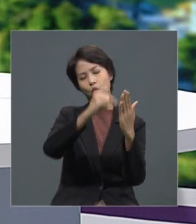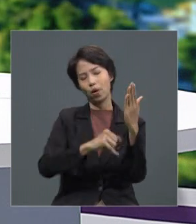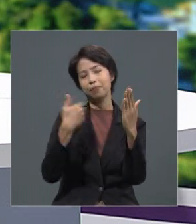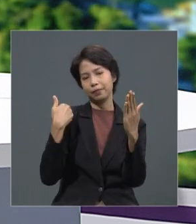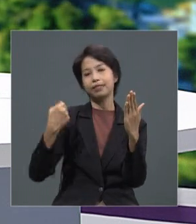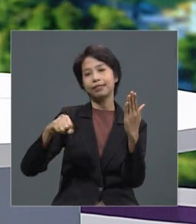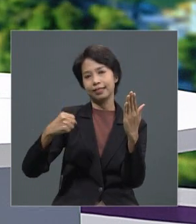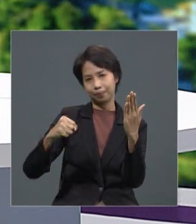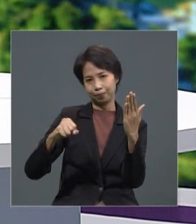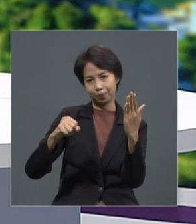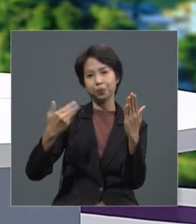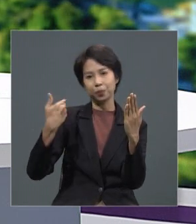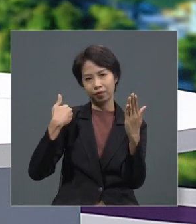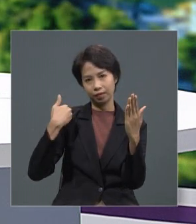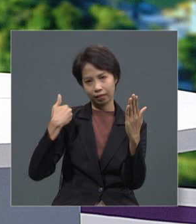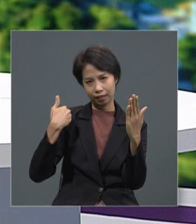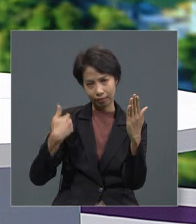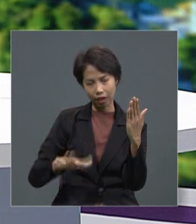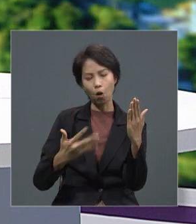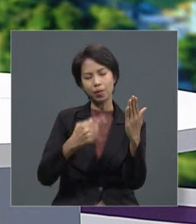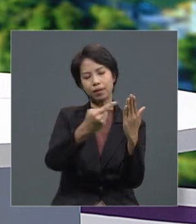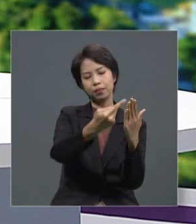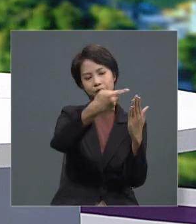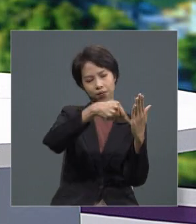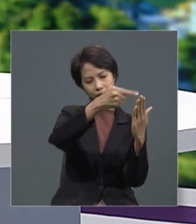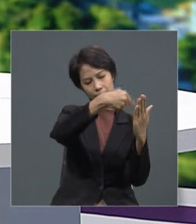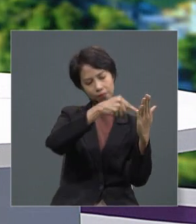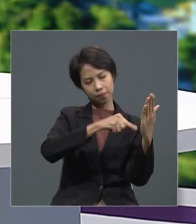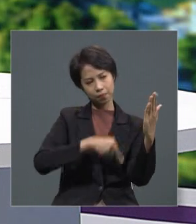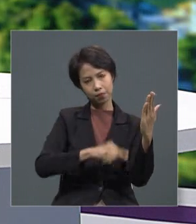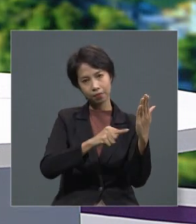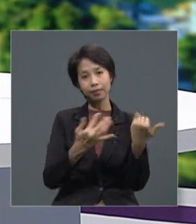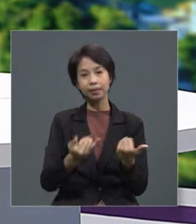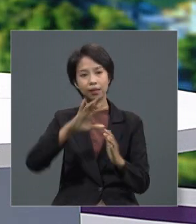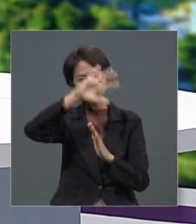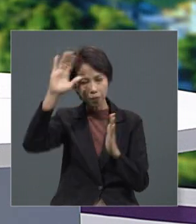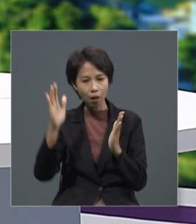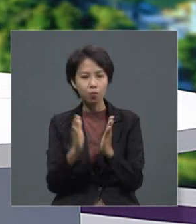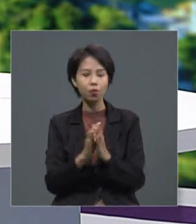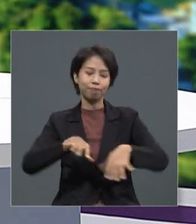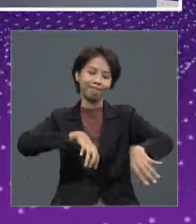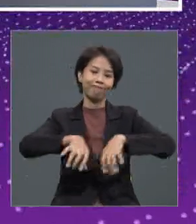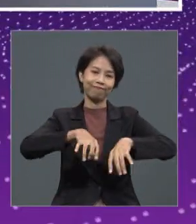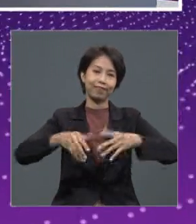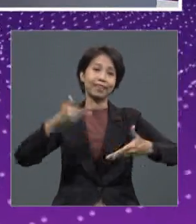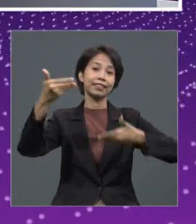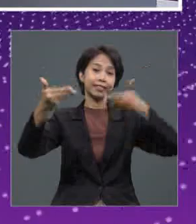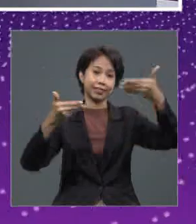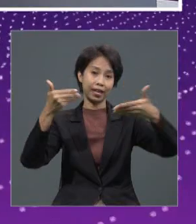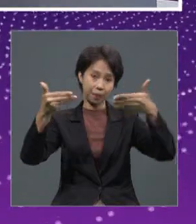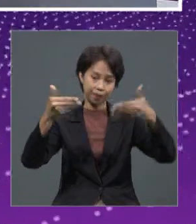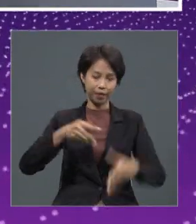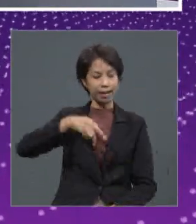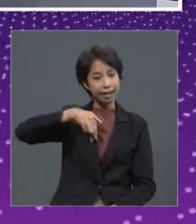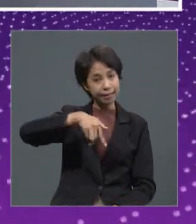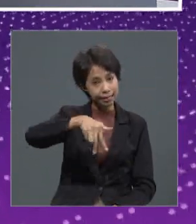จึงเป็นต้นทางทั้ง10สายแล้วก็ส่งธงต่อกันมาจะพาคุณผู้ชมไปดูภาพรวมของการจัดกิจกรรมที่ว่านี้เดินวิ่งปั่นธ